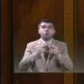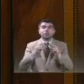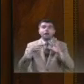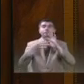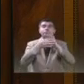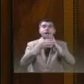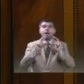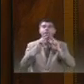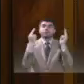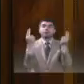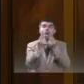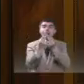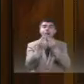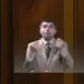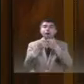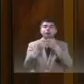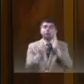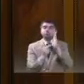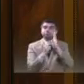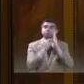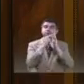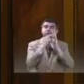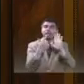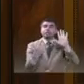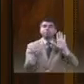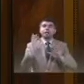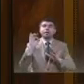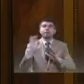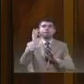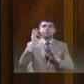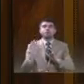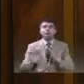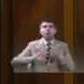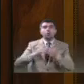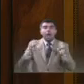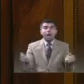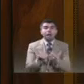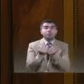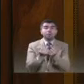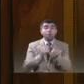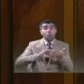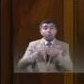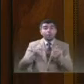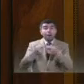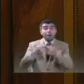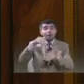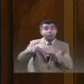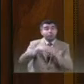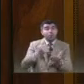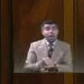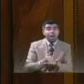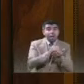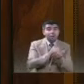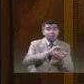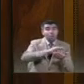الدولي بالنسبة للدول الصاعدة في نسبة 70% من الناتج الداخلي الخام، والحال أن مديونية الخزينة لا تتعدى